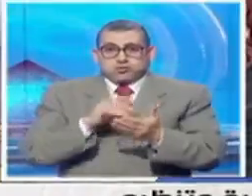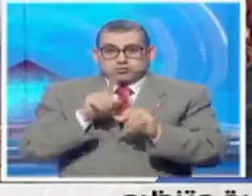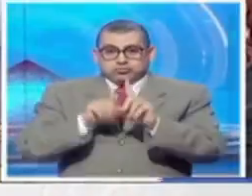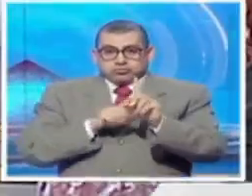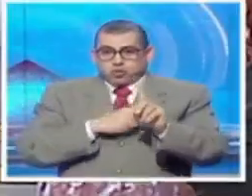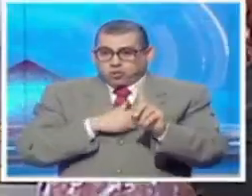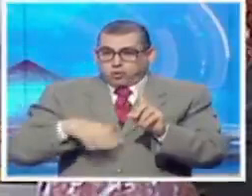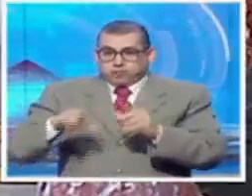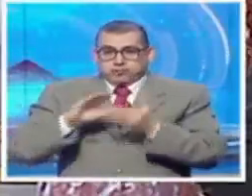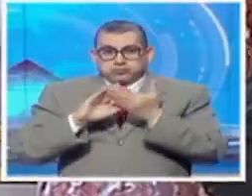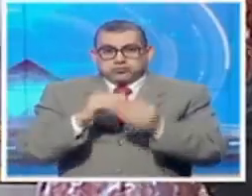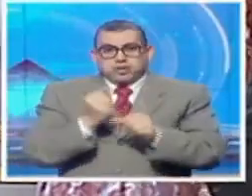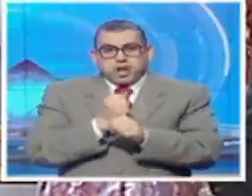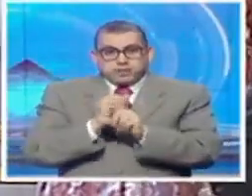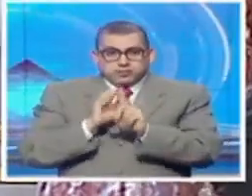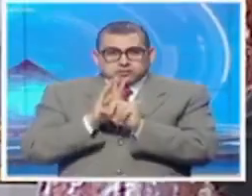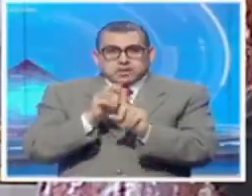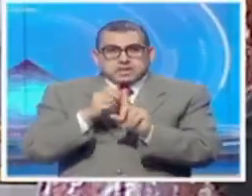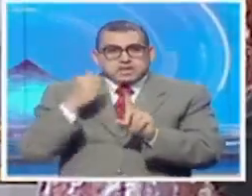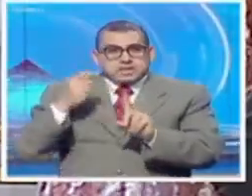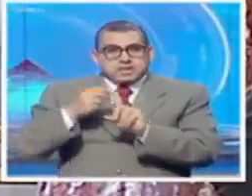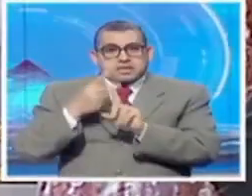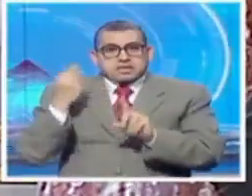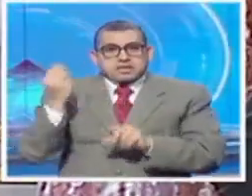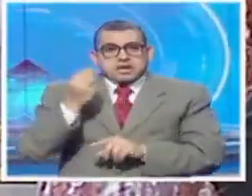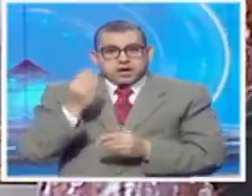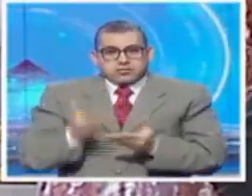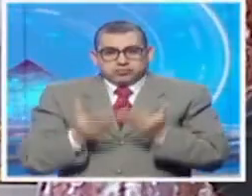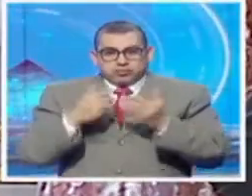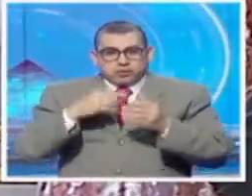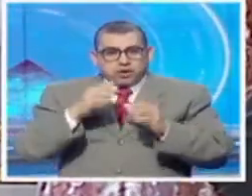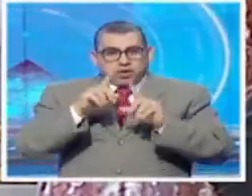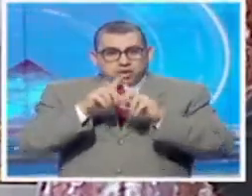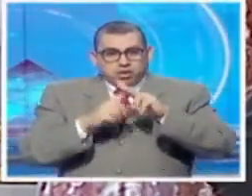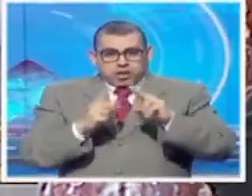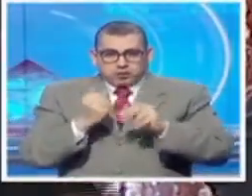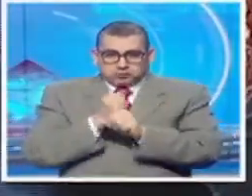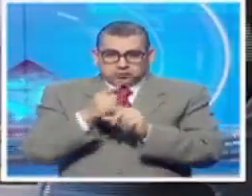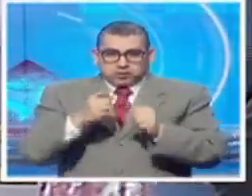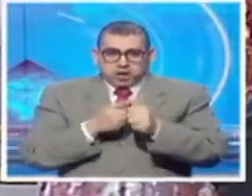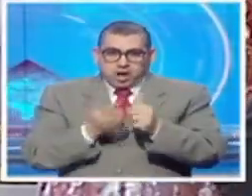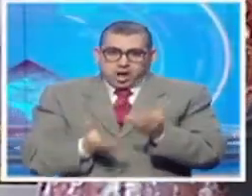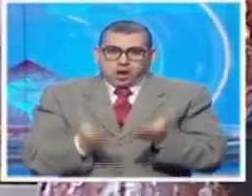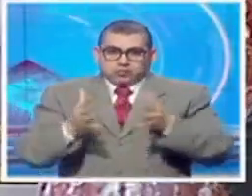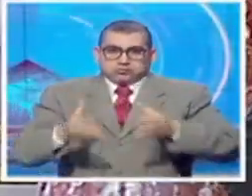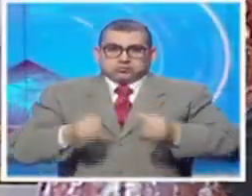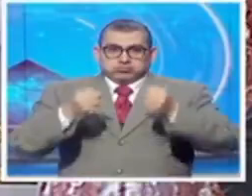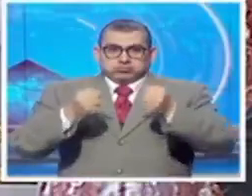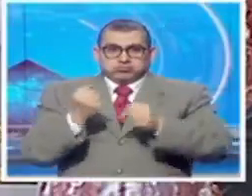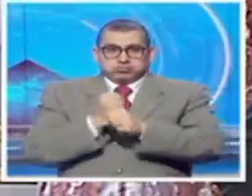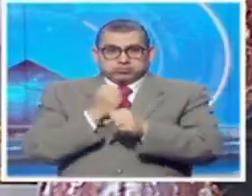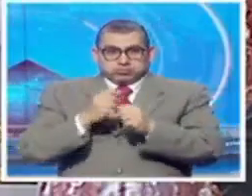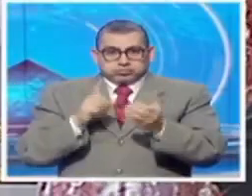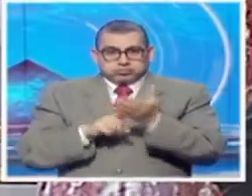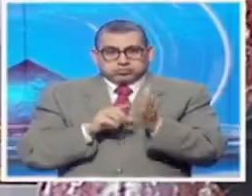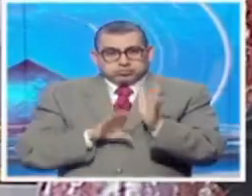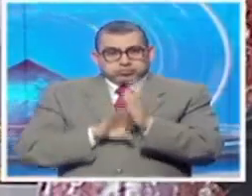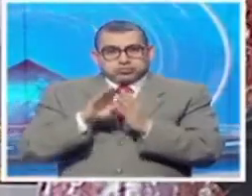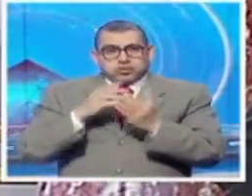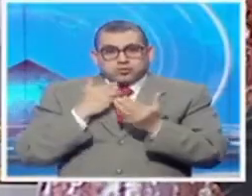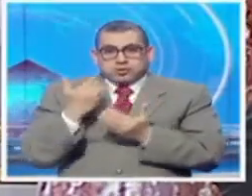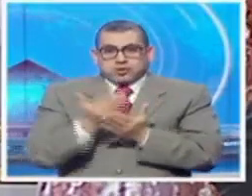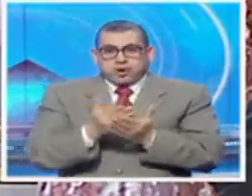في دعم وتنميه النشاط السياحي ورفع كفاءته ومستوى الاداء به احد اهم الاسباب التي دعت الحكومه للتقدم